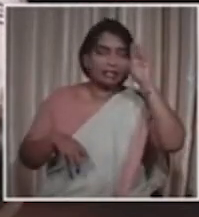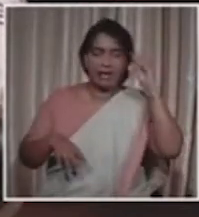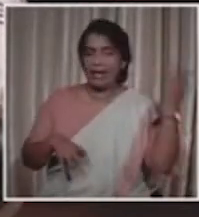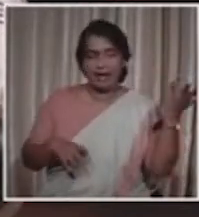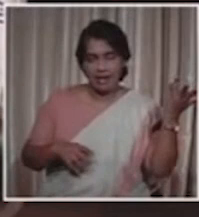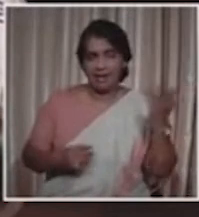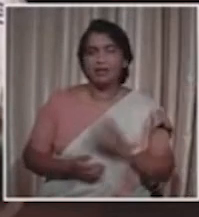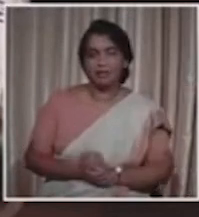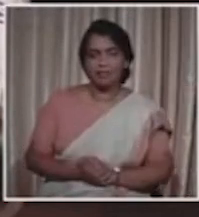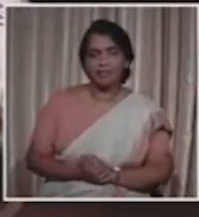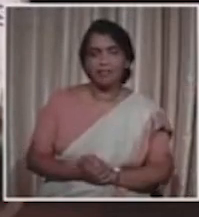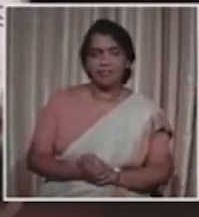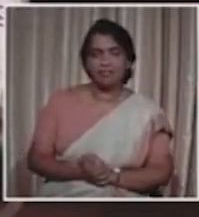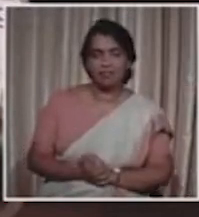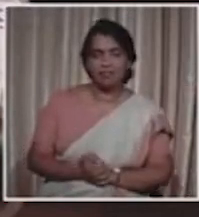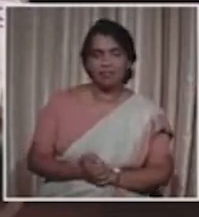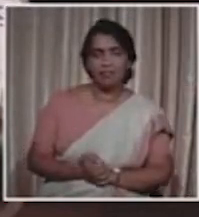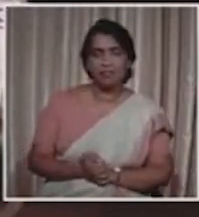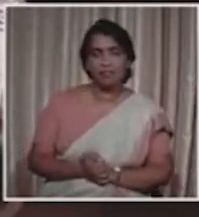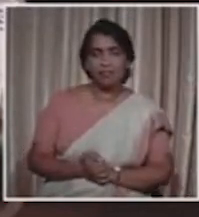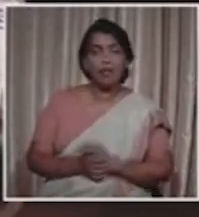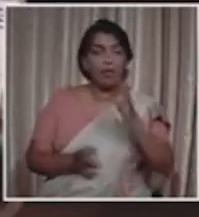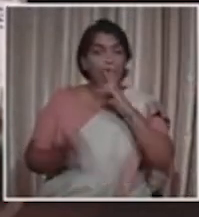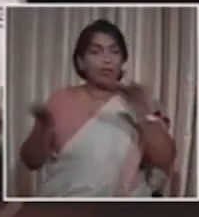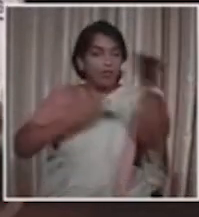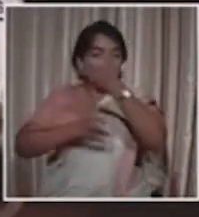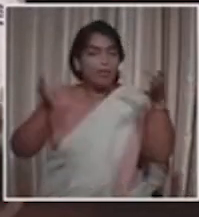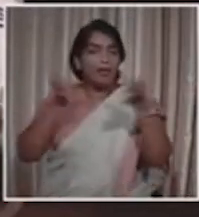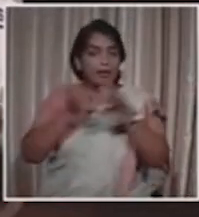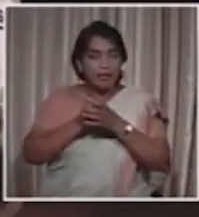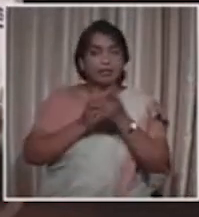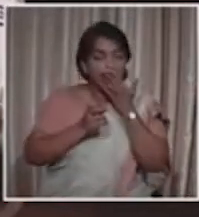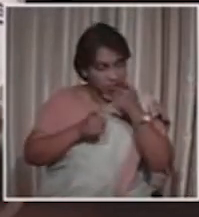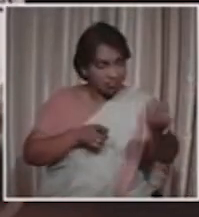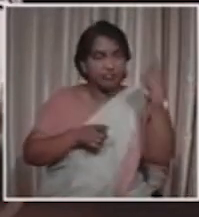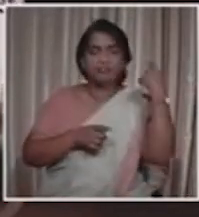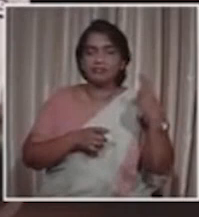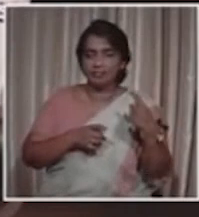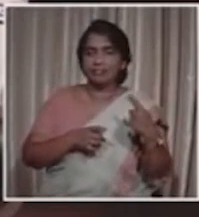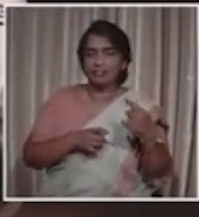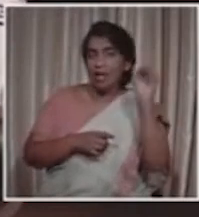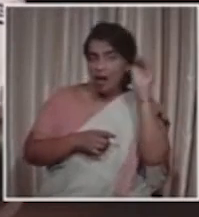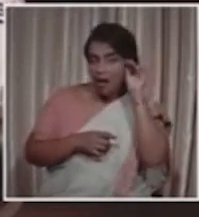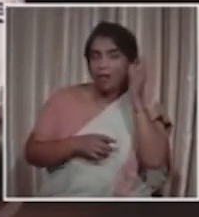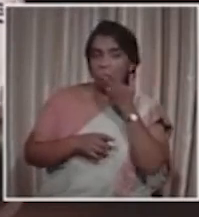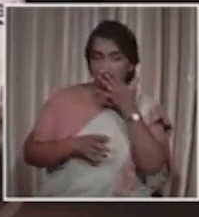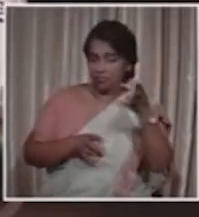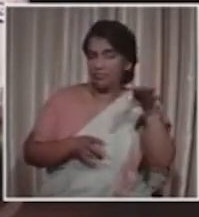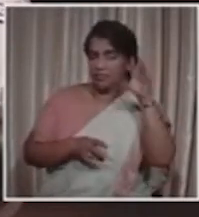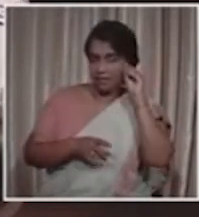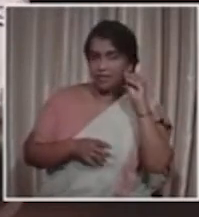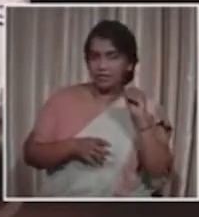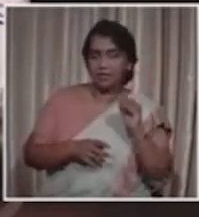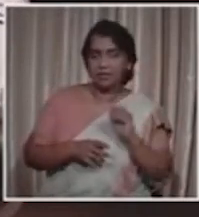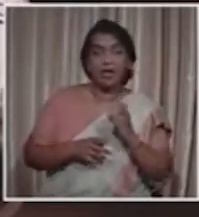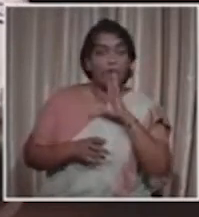තේරෙන්නේ මල්ටිලටරල් කියන්නේ බහුපාර්ශ්වීය ඉගෙන ගන්න අහගෙන ඉගෙන ගන්න